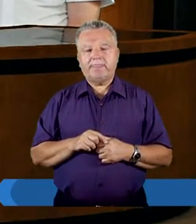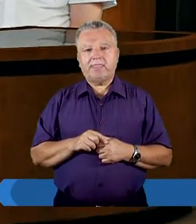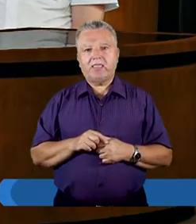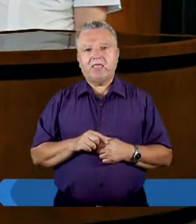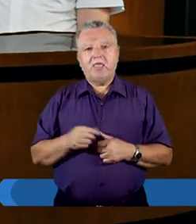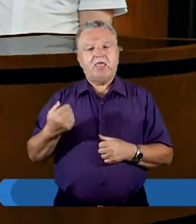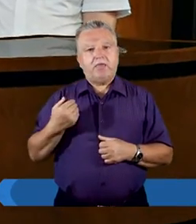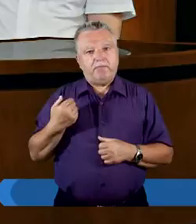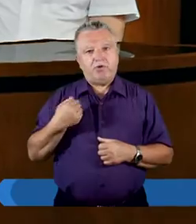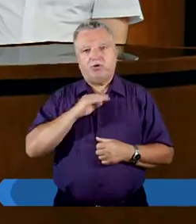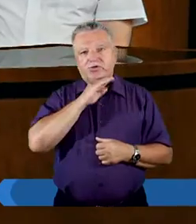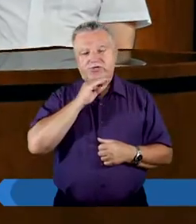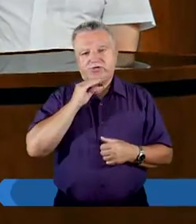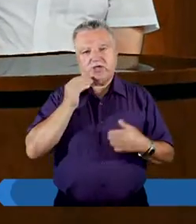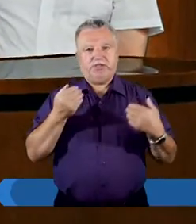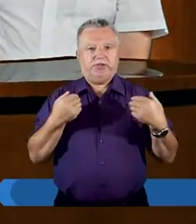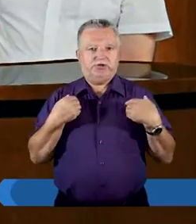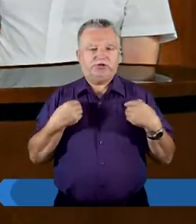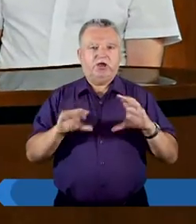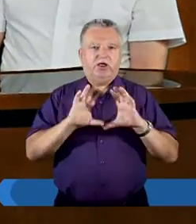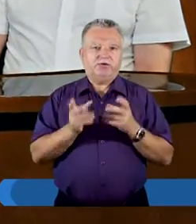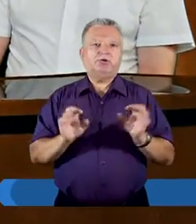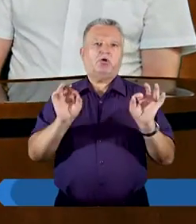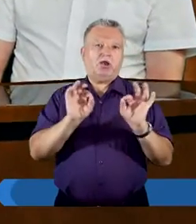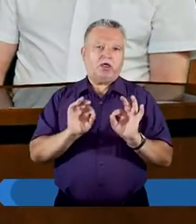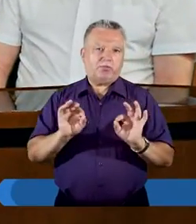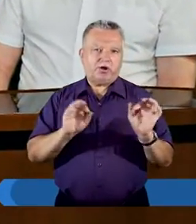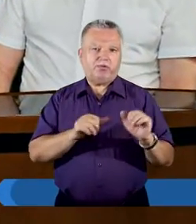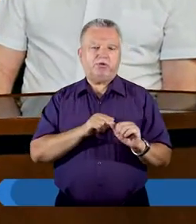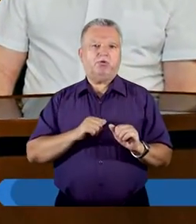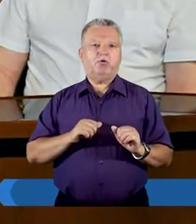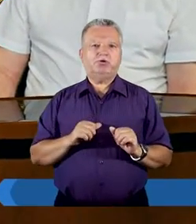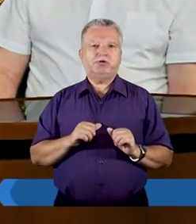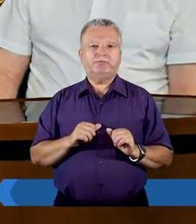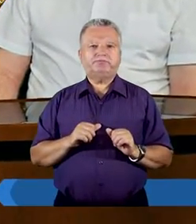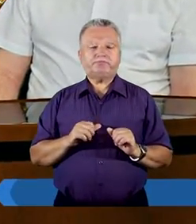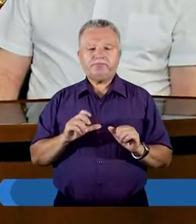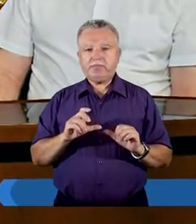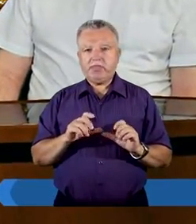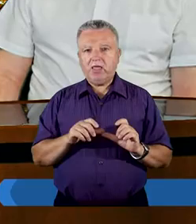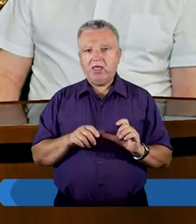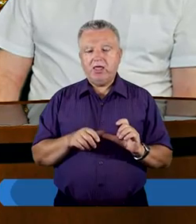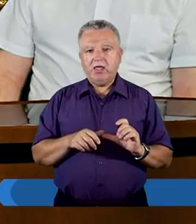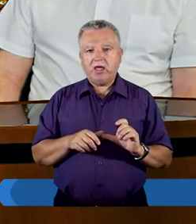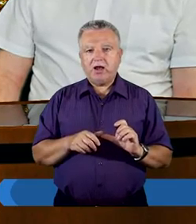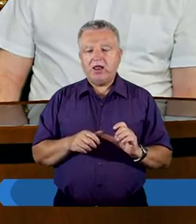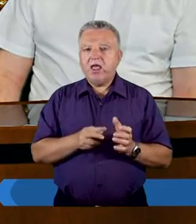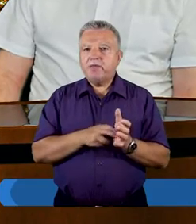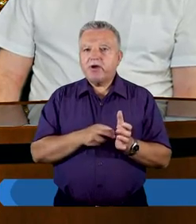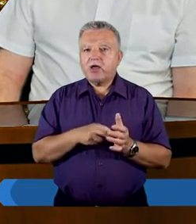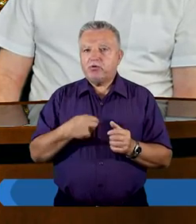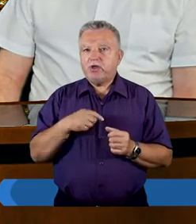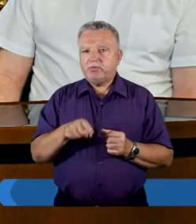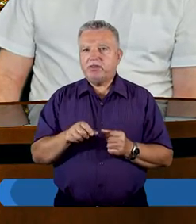Był syty życia, wszystko mu tam się naprawiło i tak dalej. Niemniej jednak brakuje mi tam tego jednego elementu i być